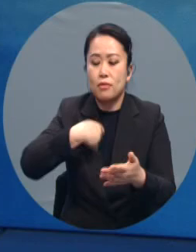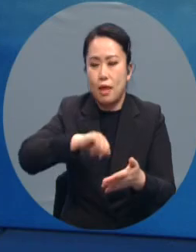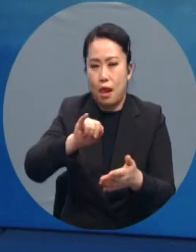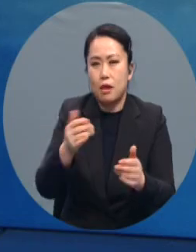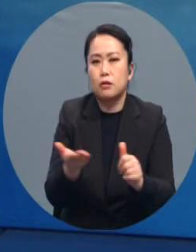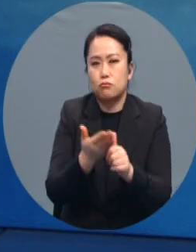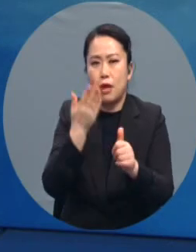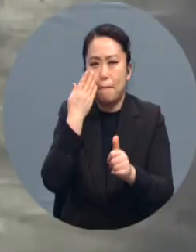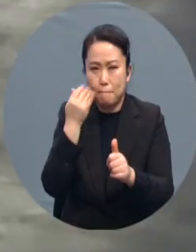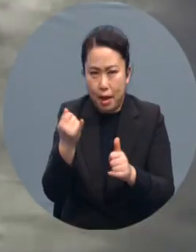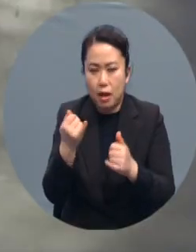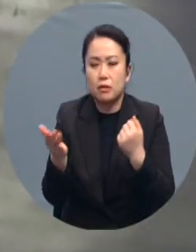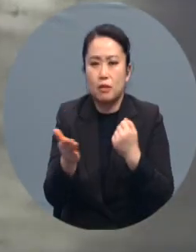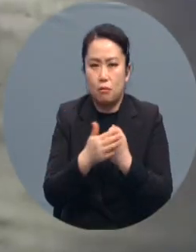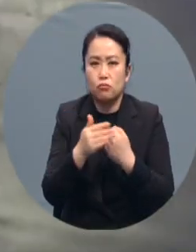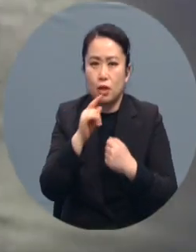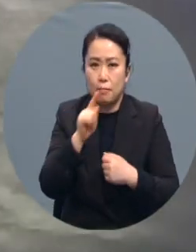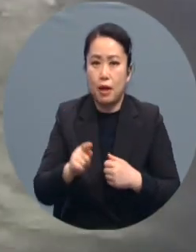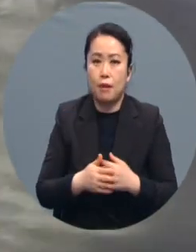기자입니다